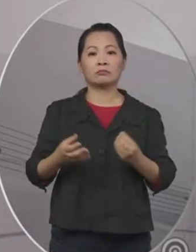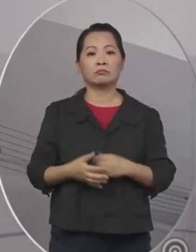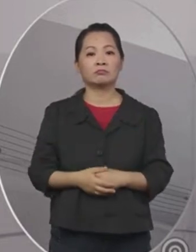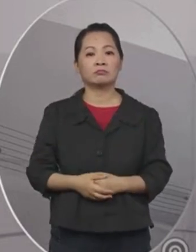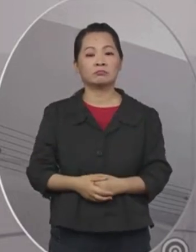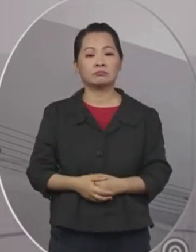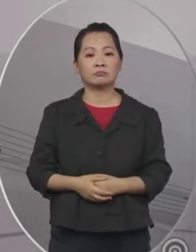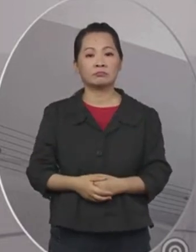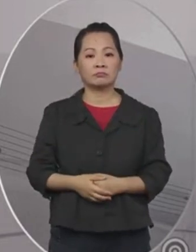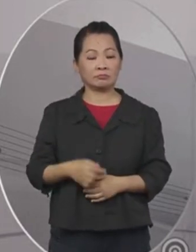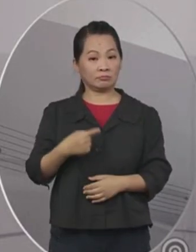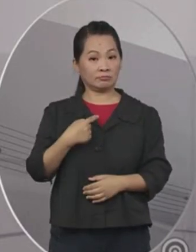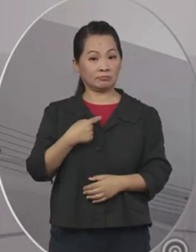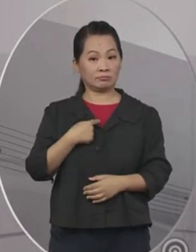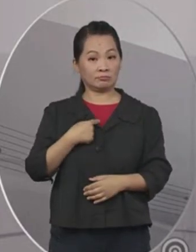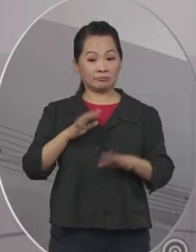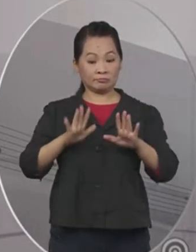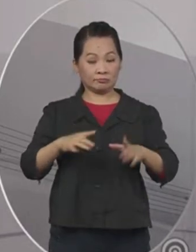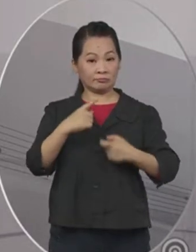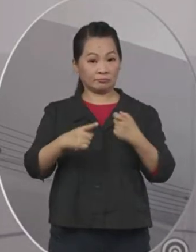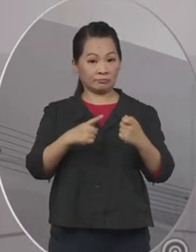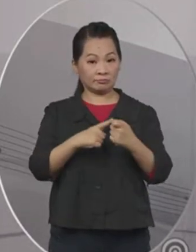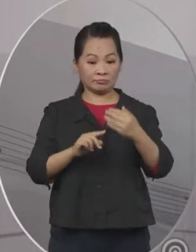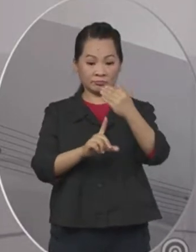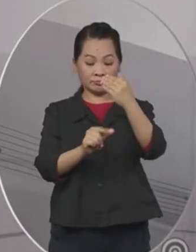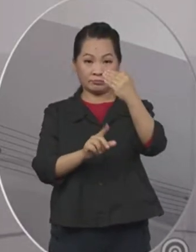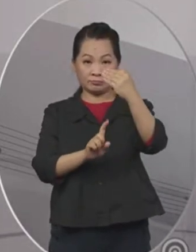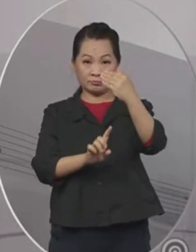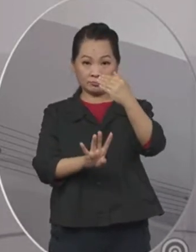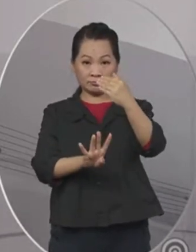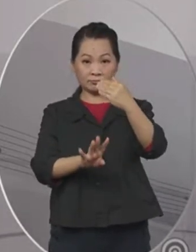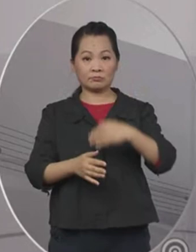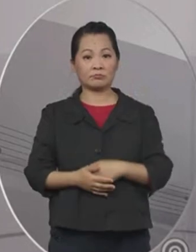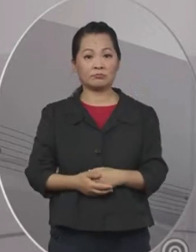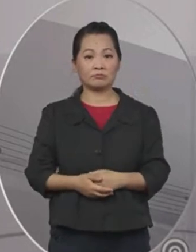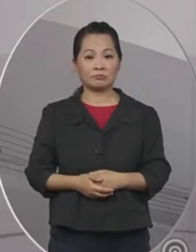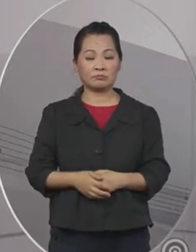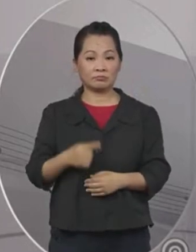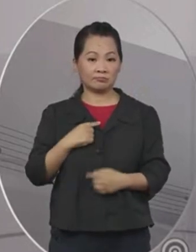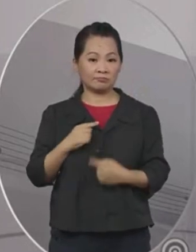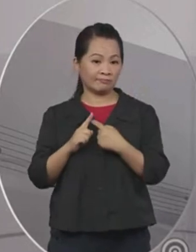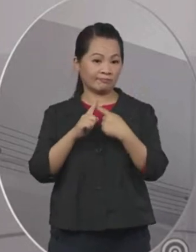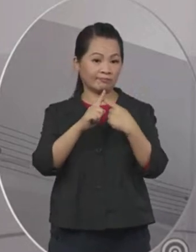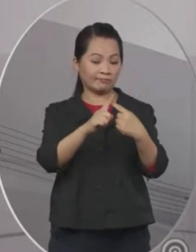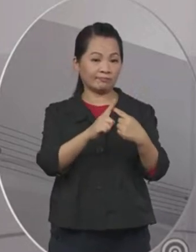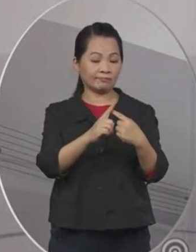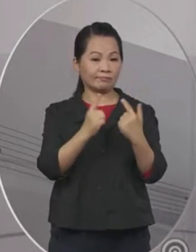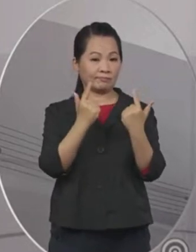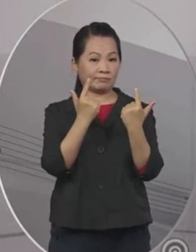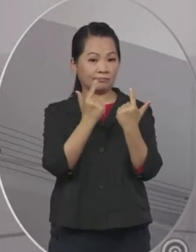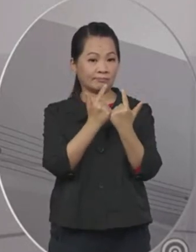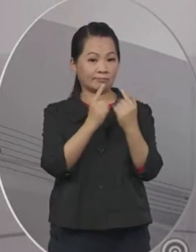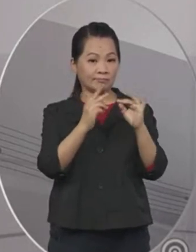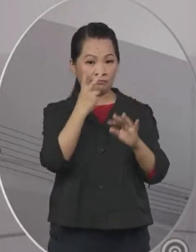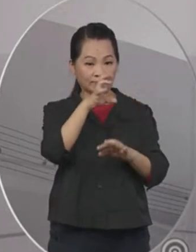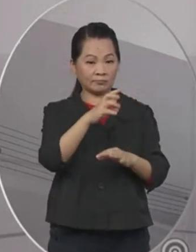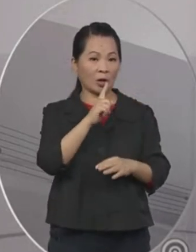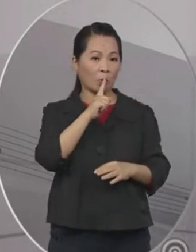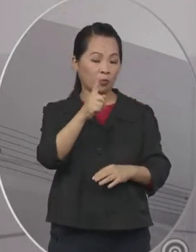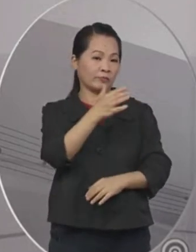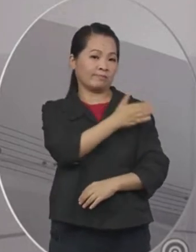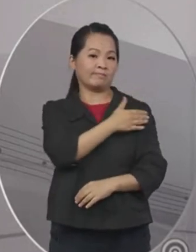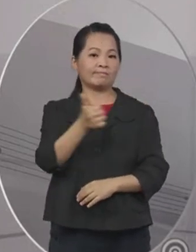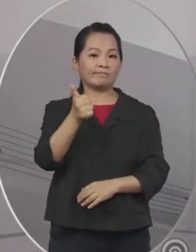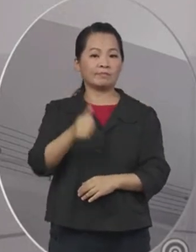此，玉阳我在今年的9月14日。已经前往台北地检署提告陈时